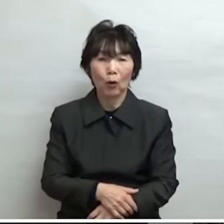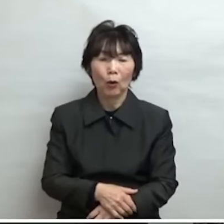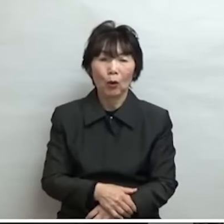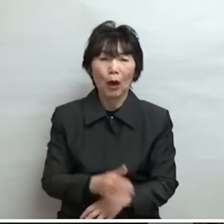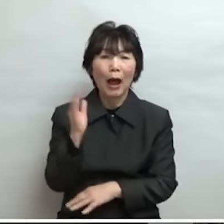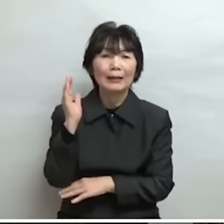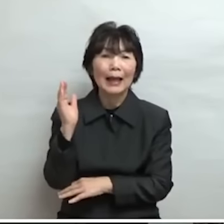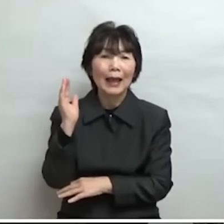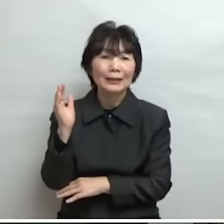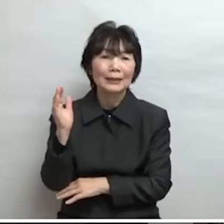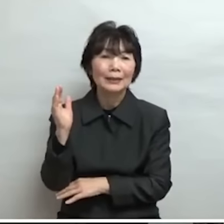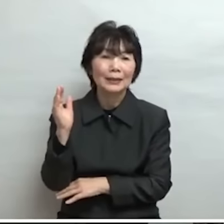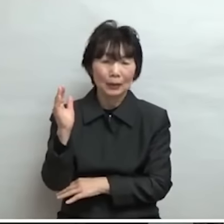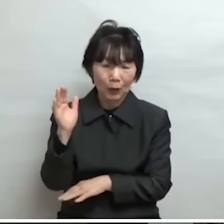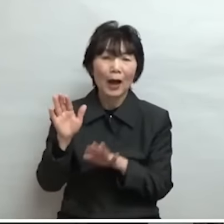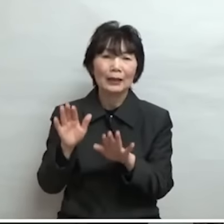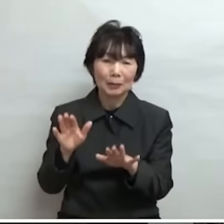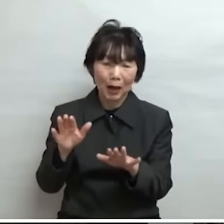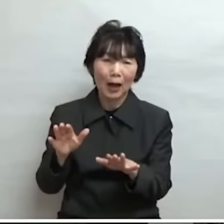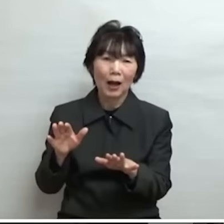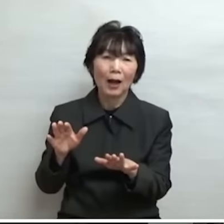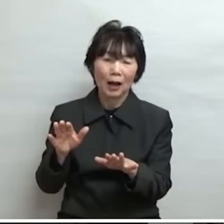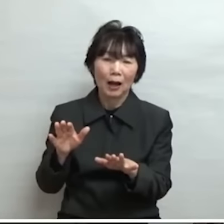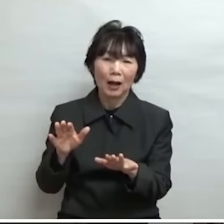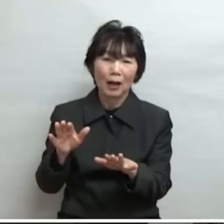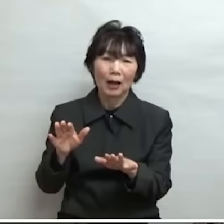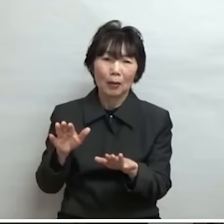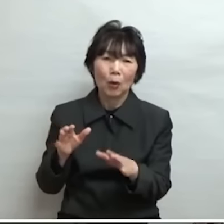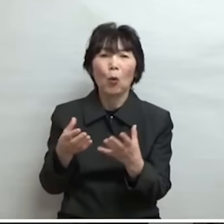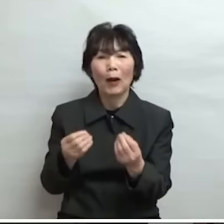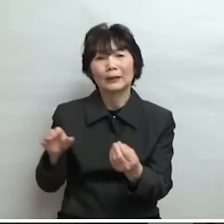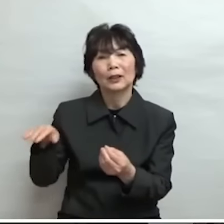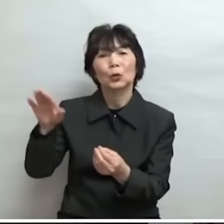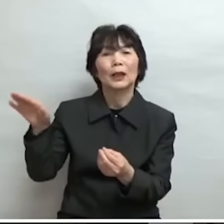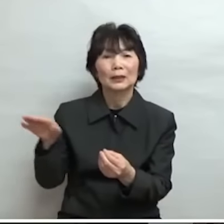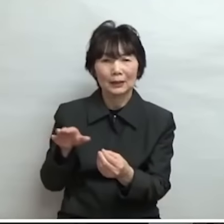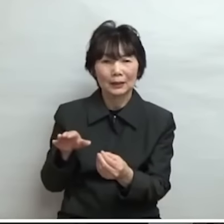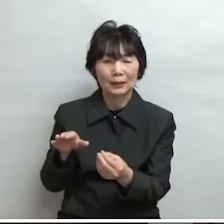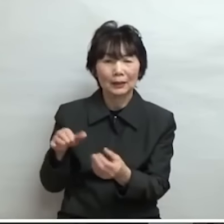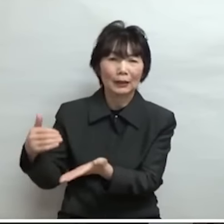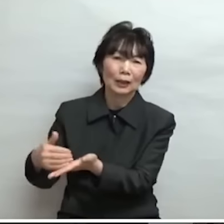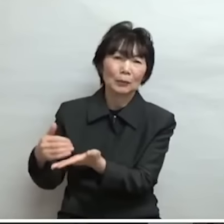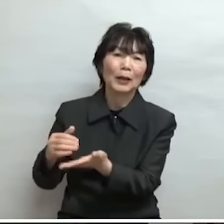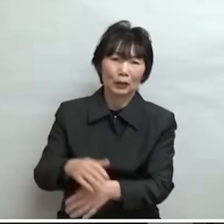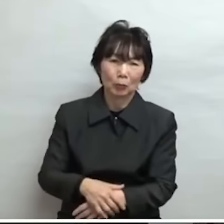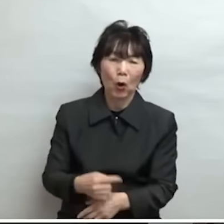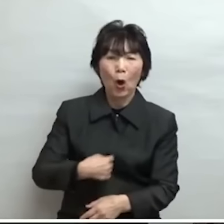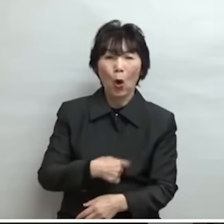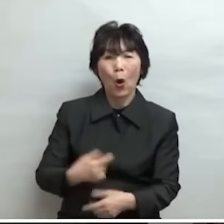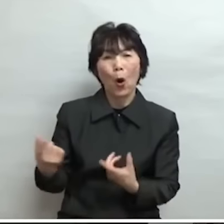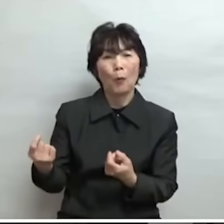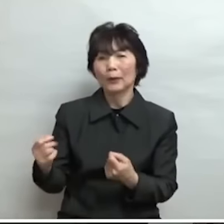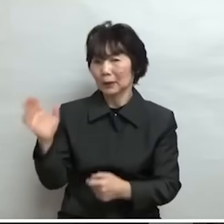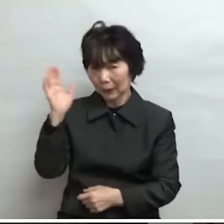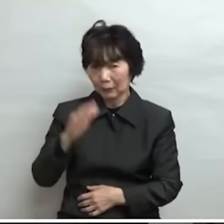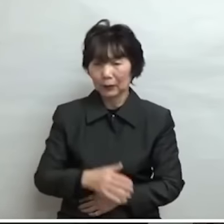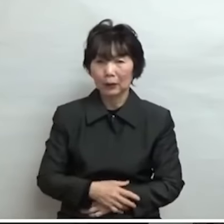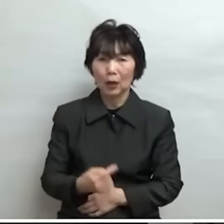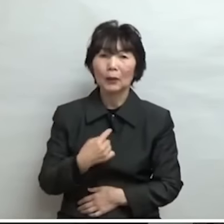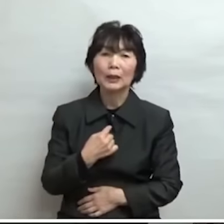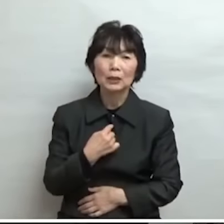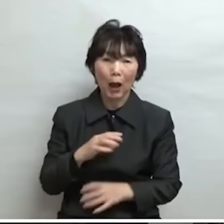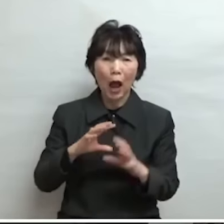治家を今政界から引いた人たちがいろいろ言ってるんですけど、私はそういう気持ちにはなれないです。私は国会議員だ